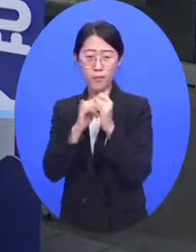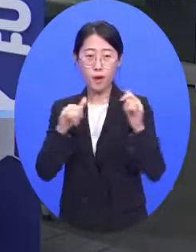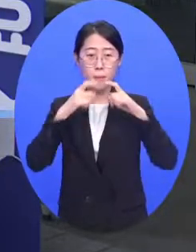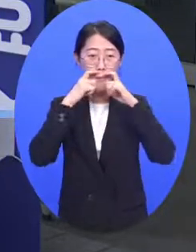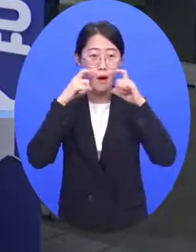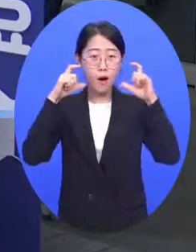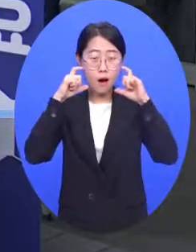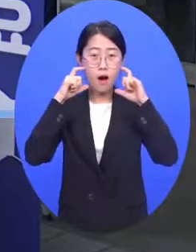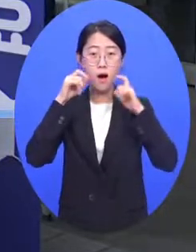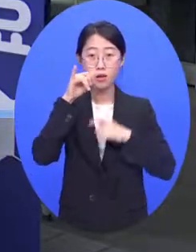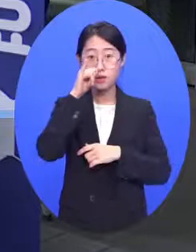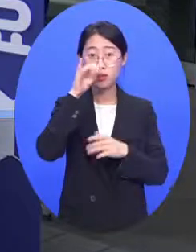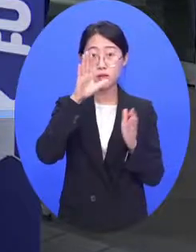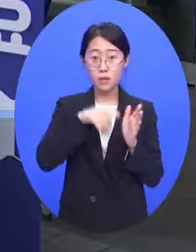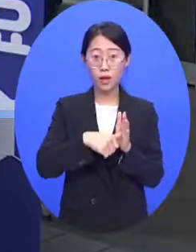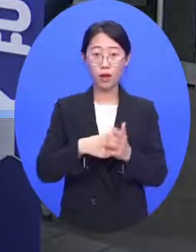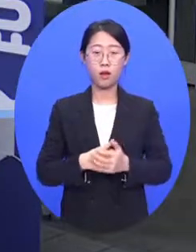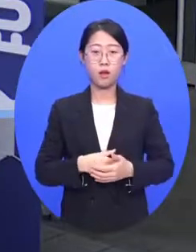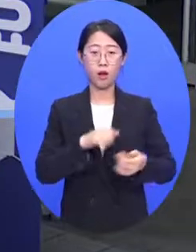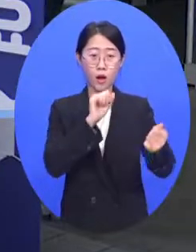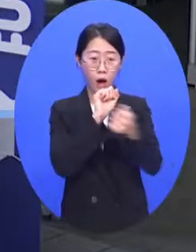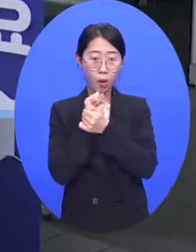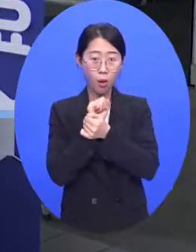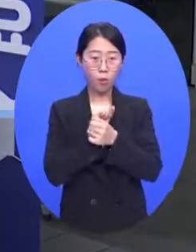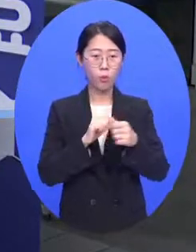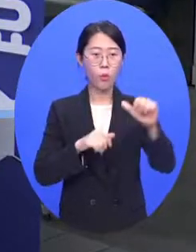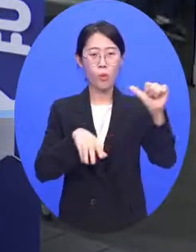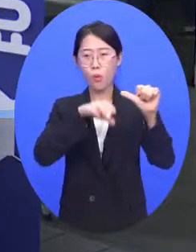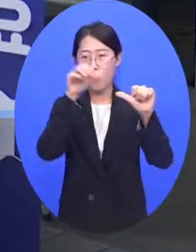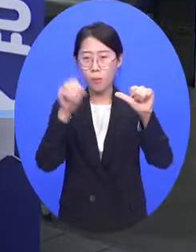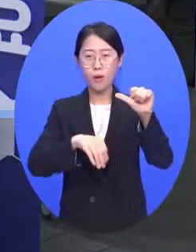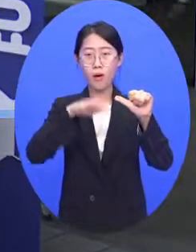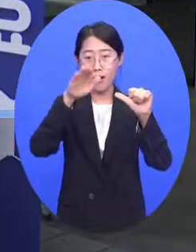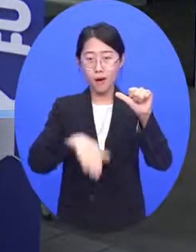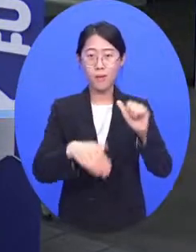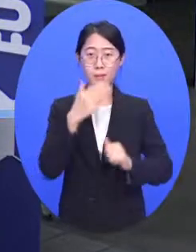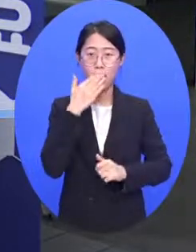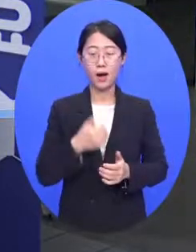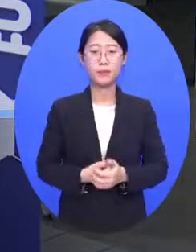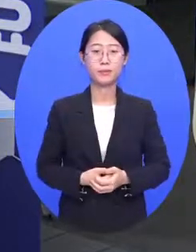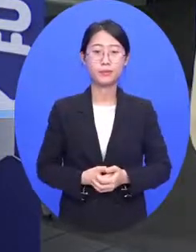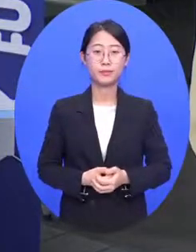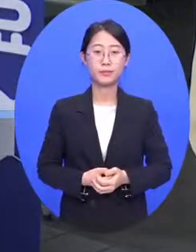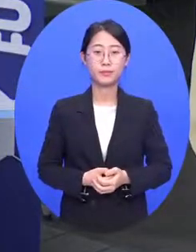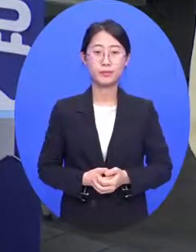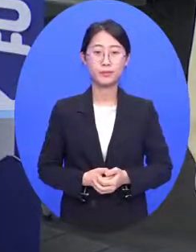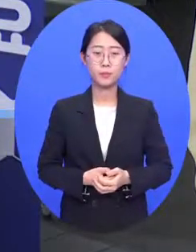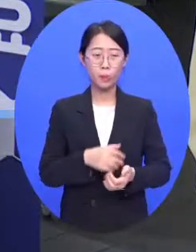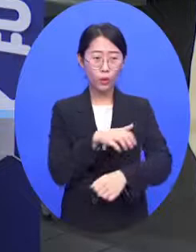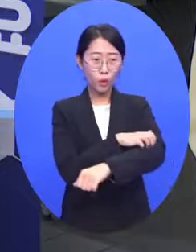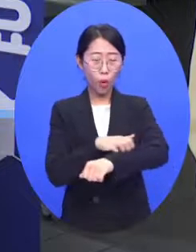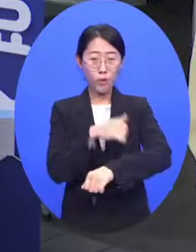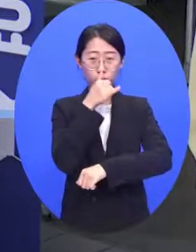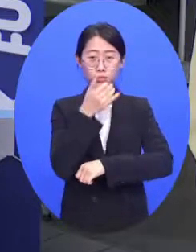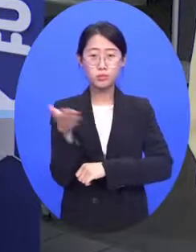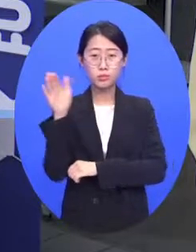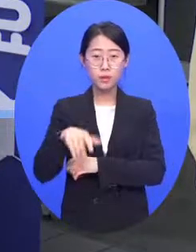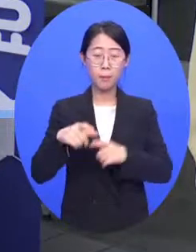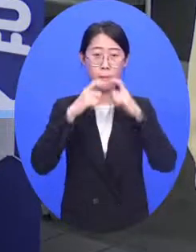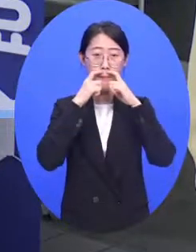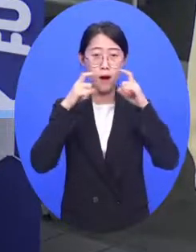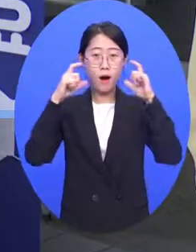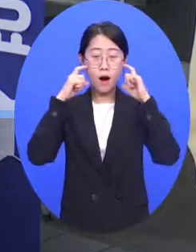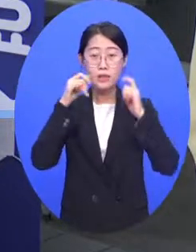만나는 사람들이 마스크를 착용했을 때 감염률은 5% 미만이라고 합니다. 좀